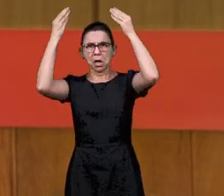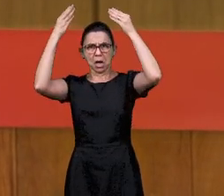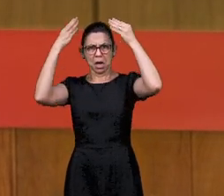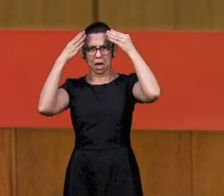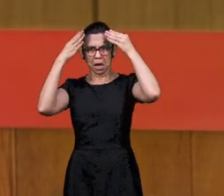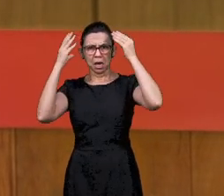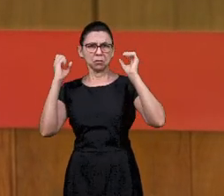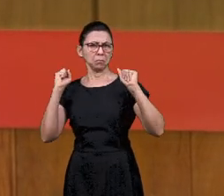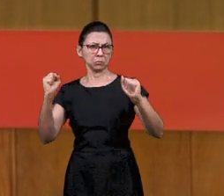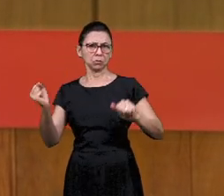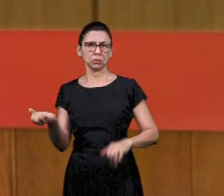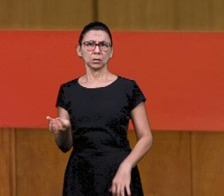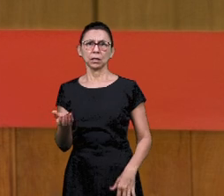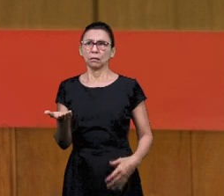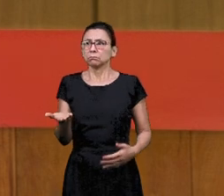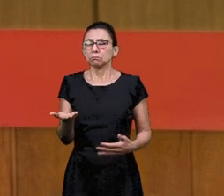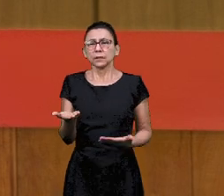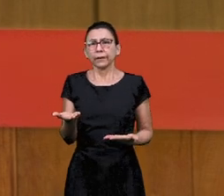il pouvait